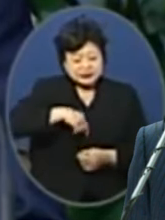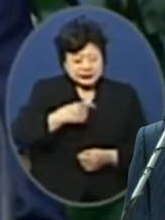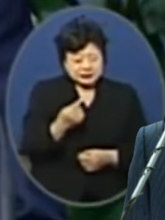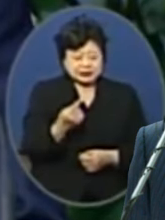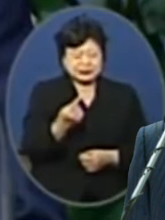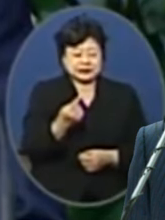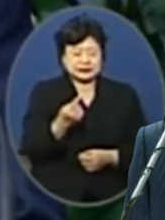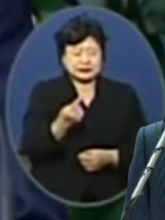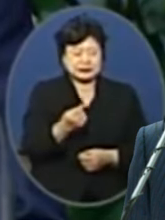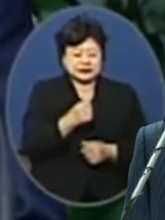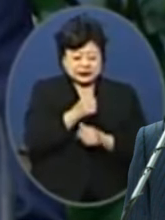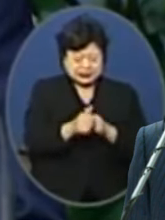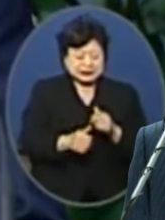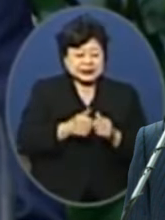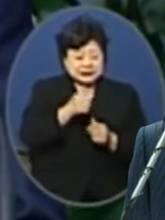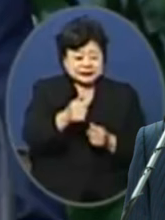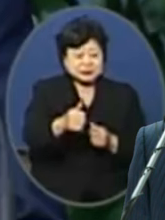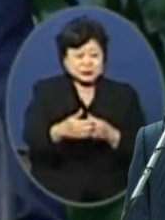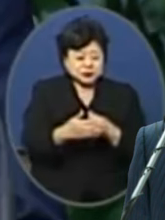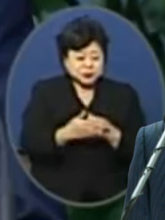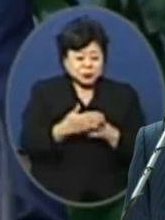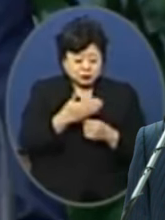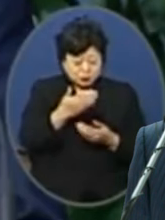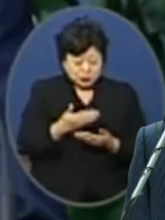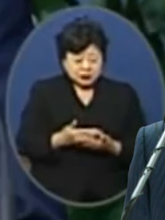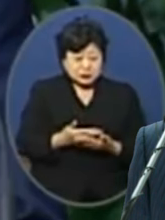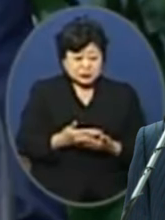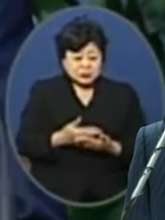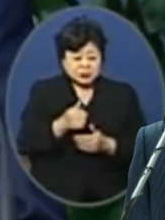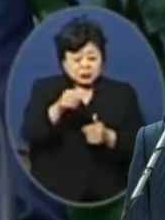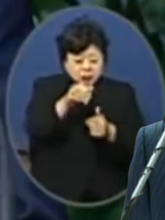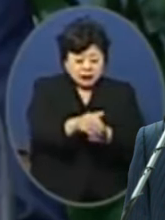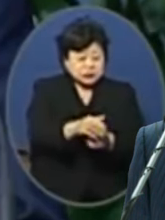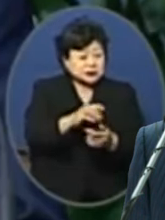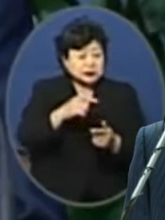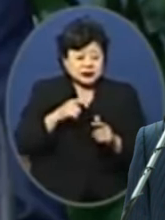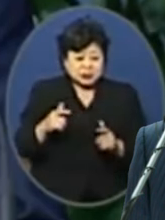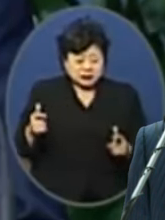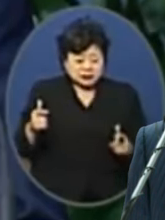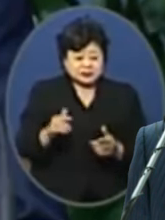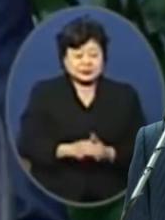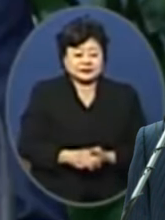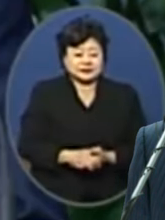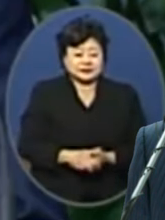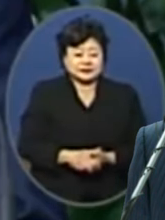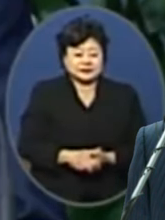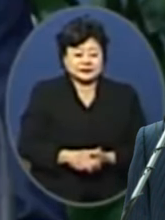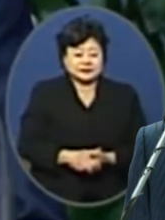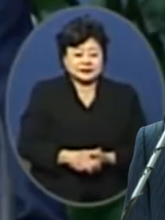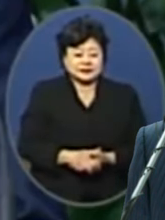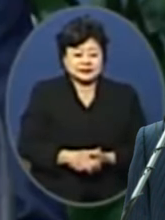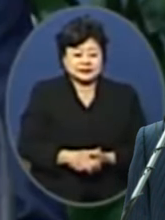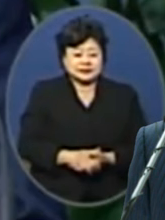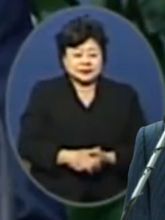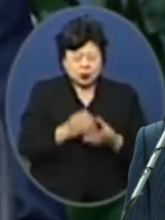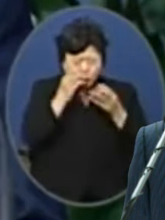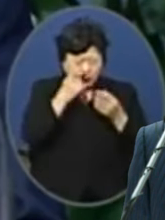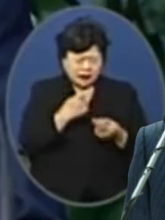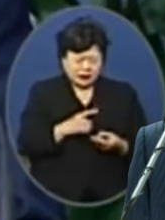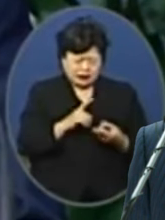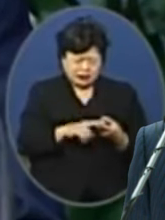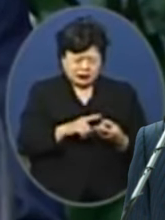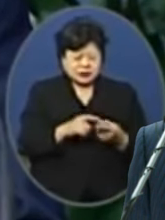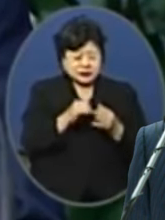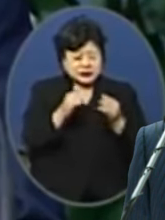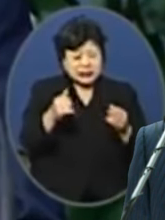자기가 하나님의 도움은 받았지 하나님께 맡기지 않는 것입니다 진심으로 고난에 대하여